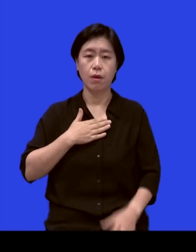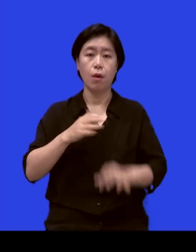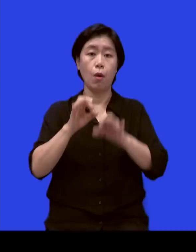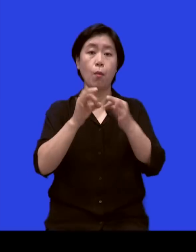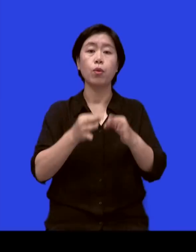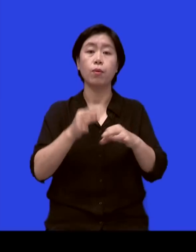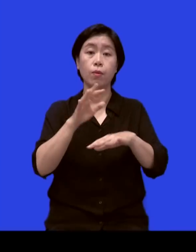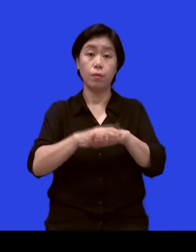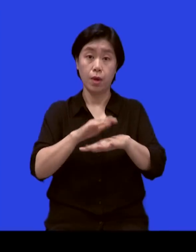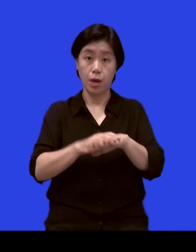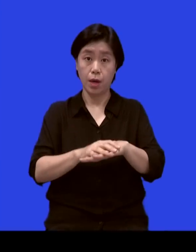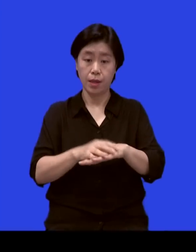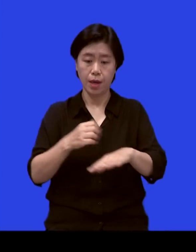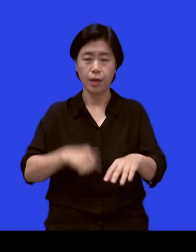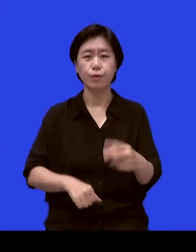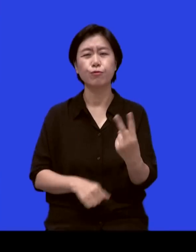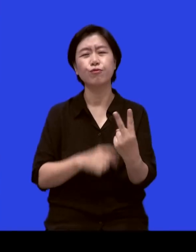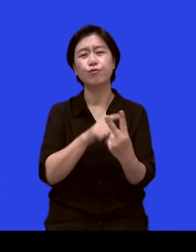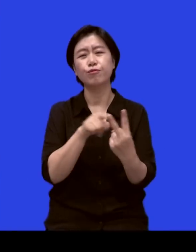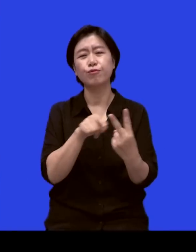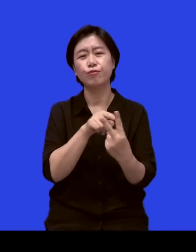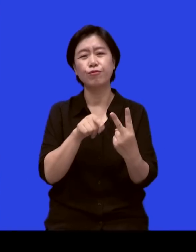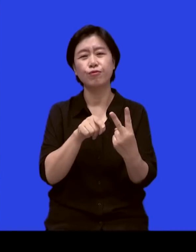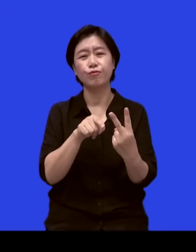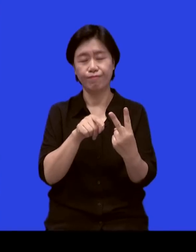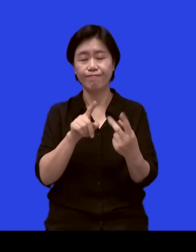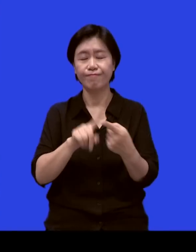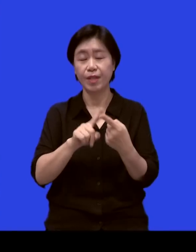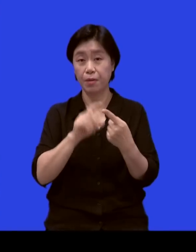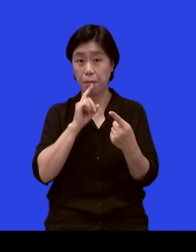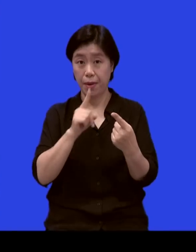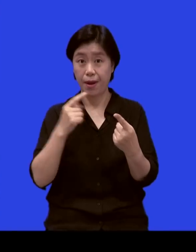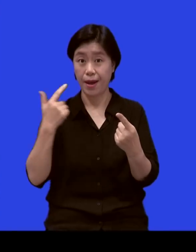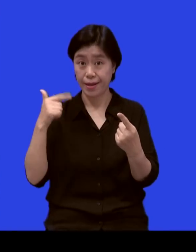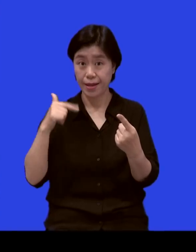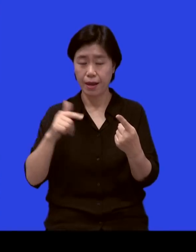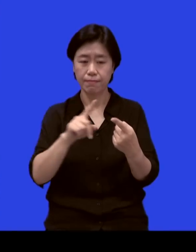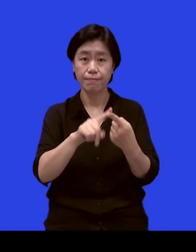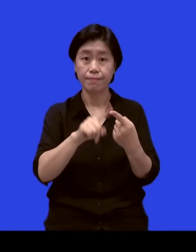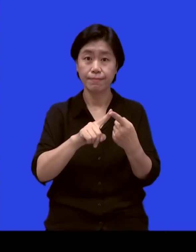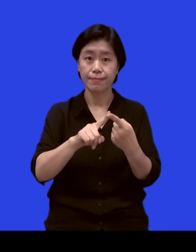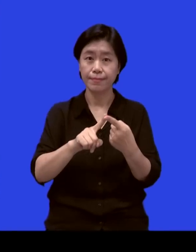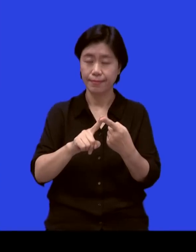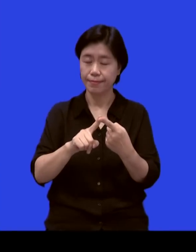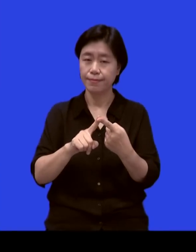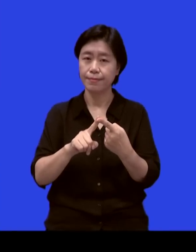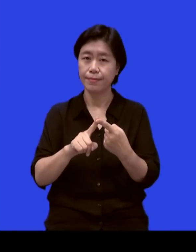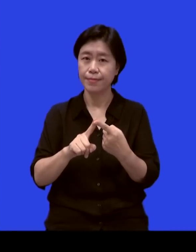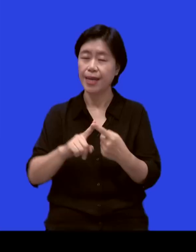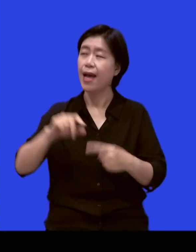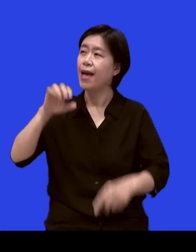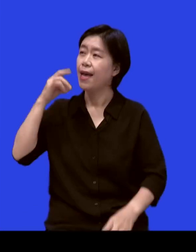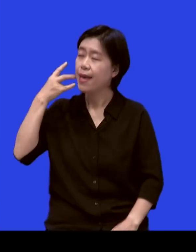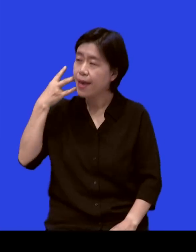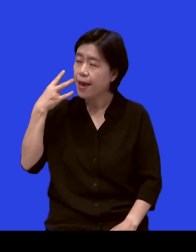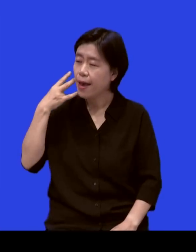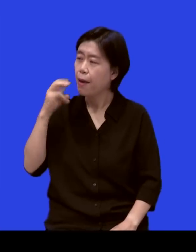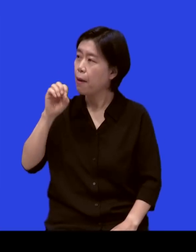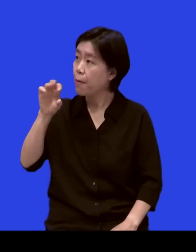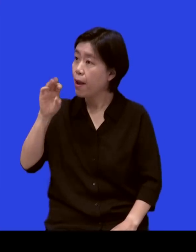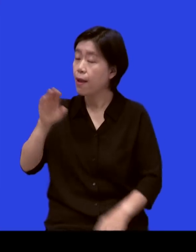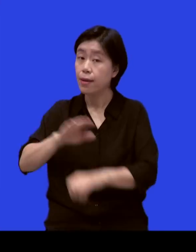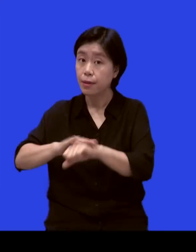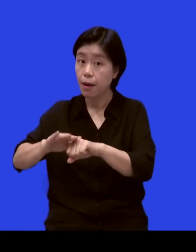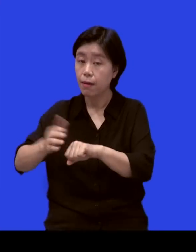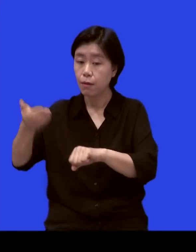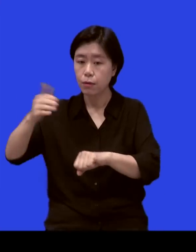예. 대답하고 안 가는 아들이 하나 있고 예. 예. 또 막 엄청 그냥 투덜거리고 싫다고 그러면서 가서 일하는 아들이 있는데 제가